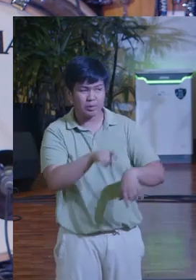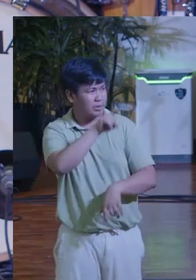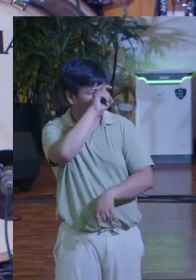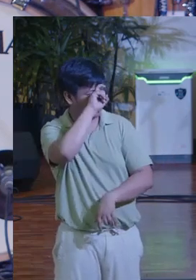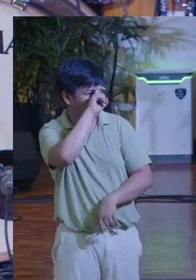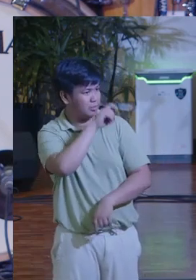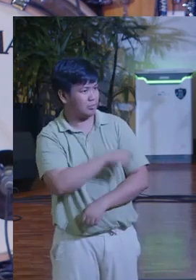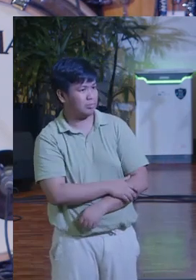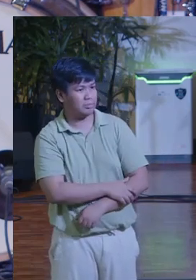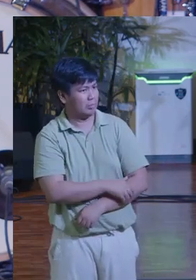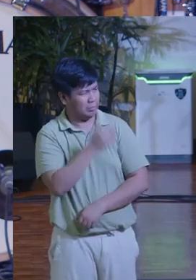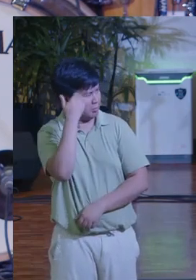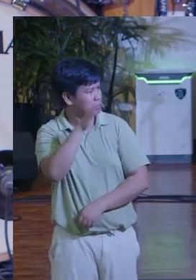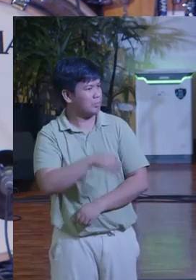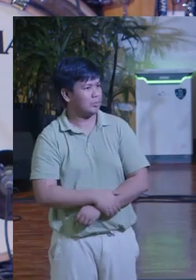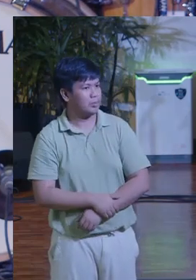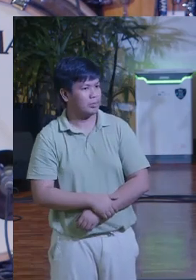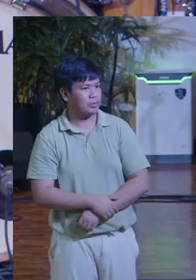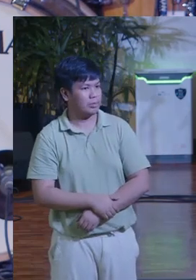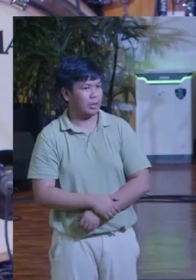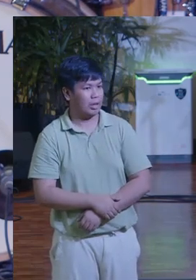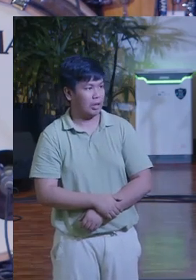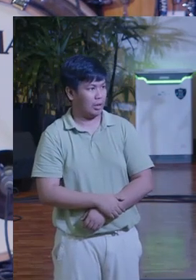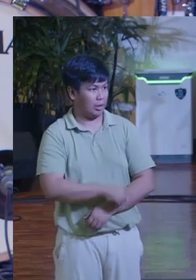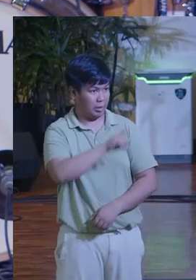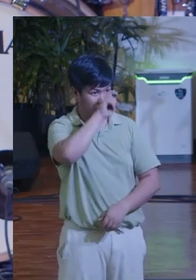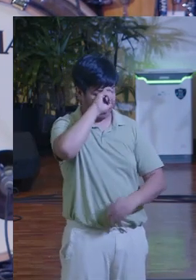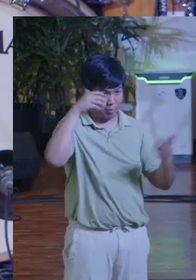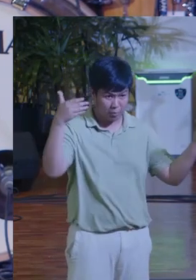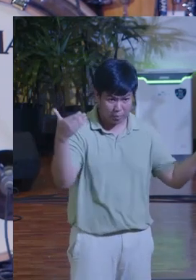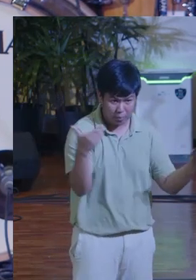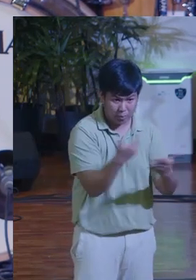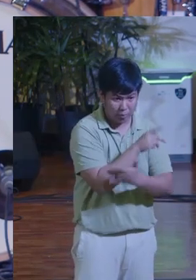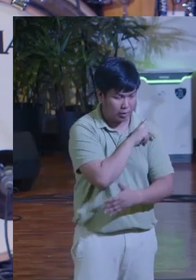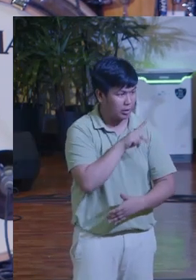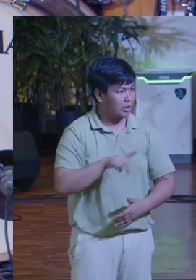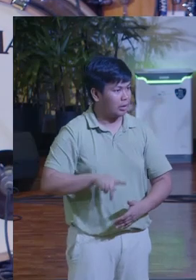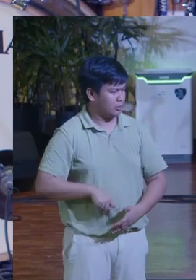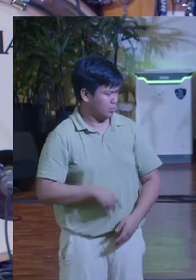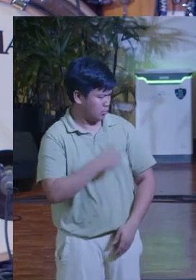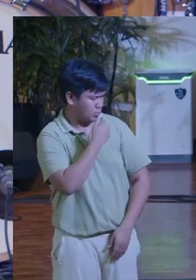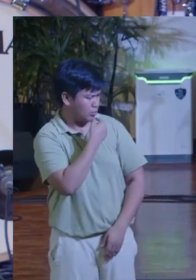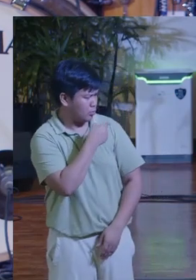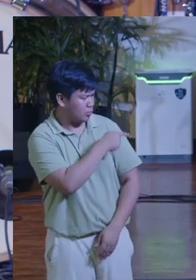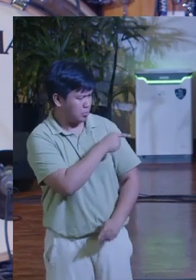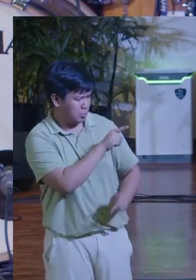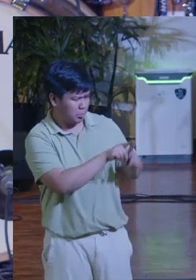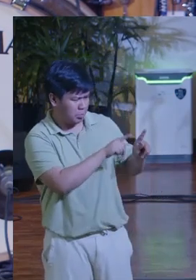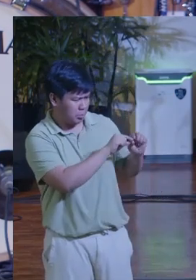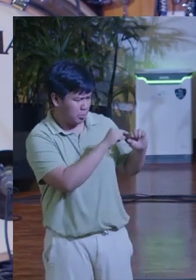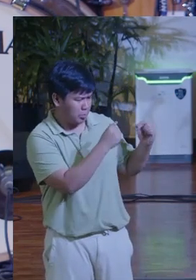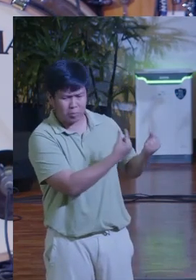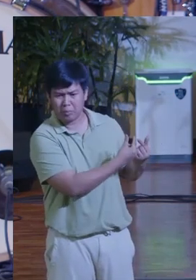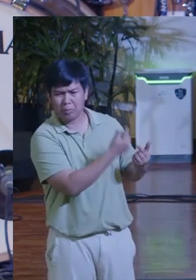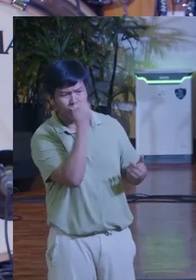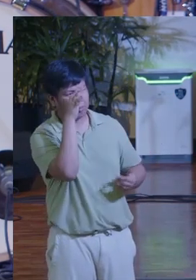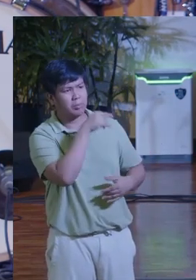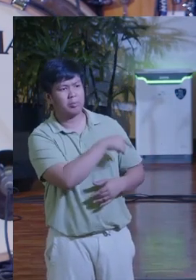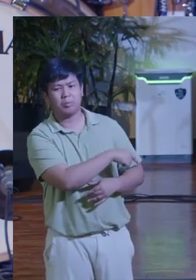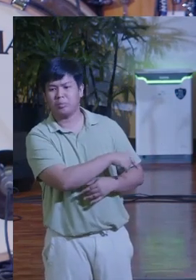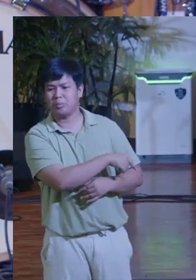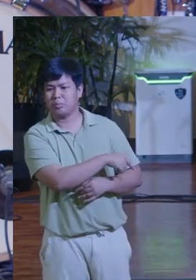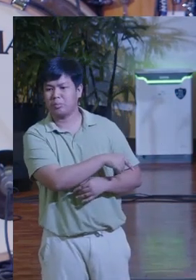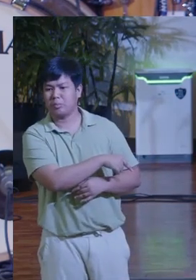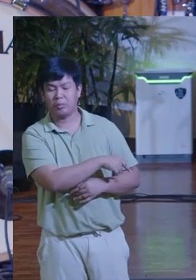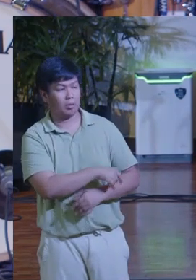bayan na iyon daang taon na ang nakalilipas. Dahil nakita niya ang